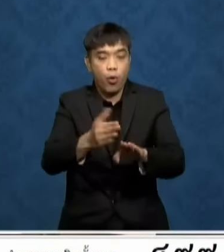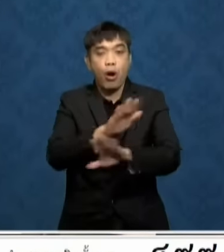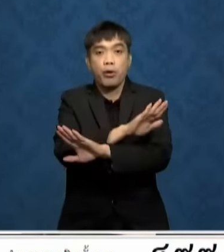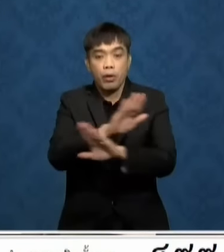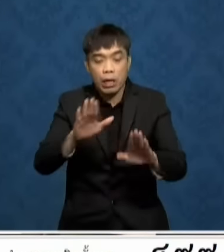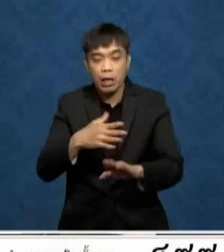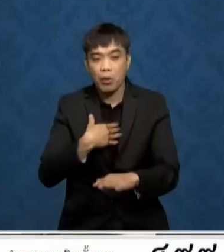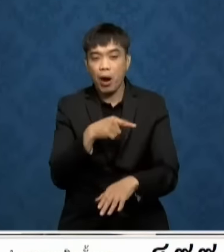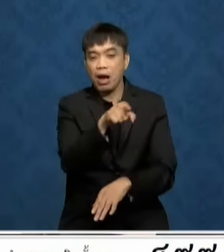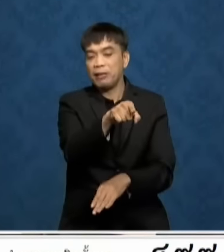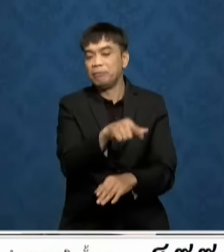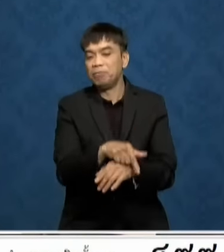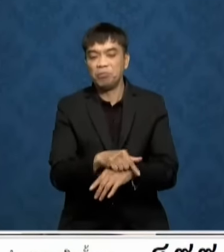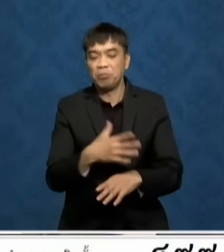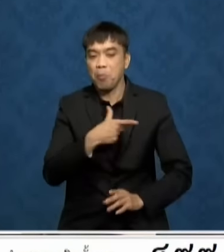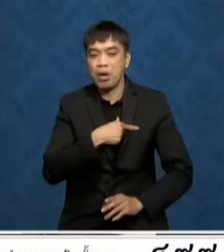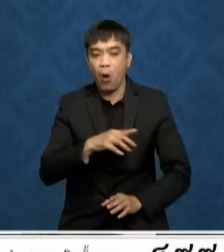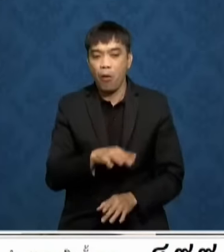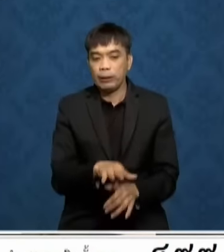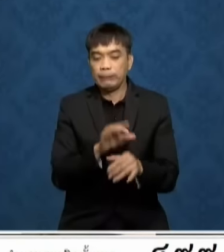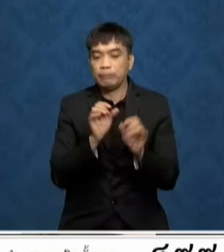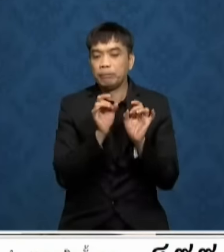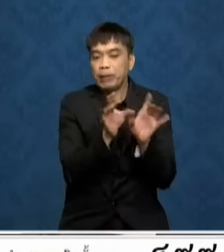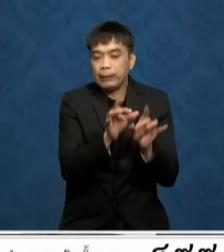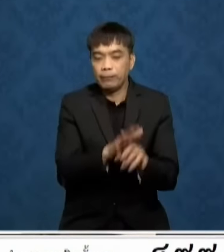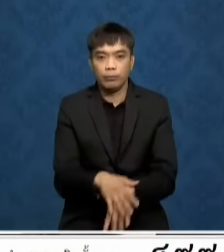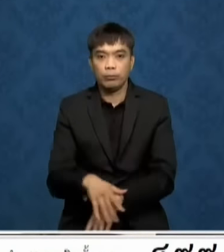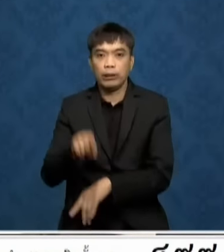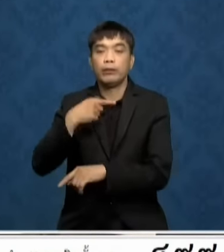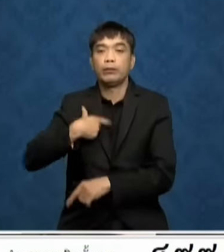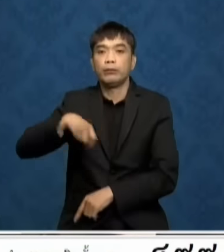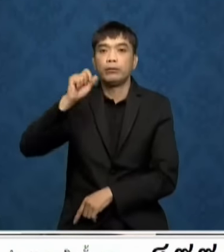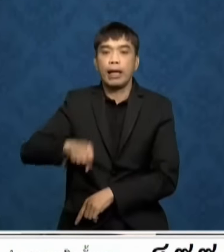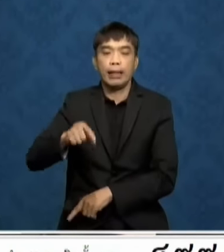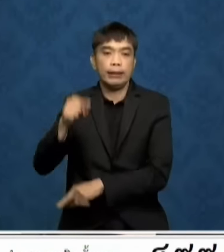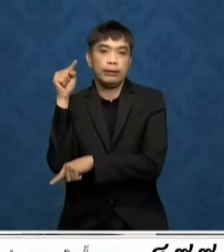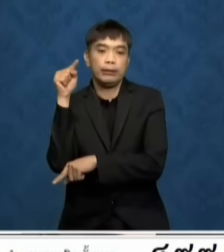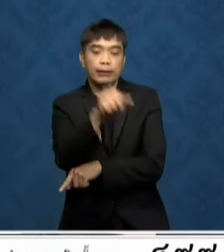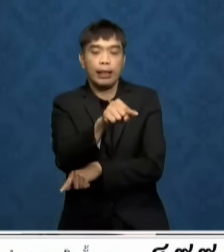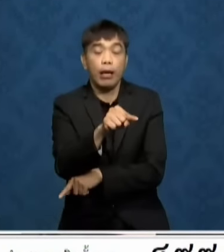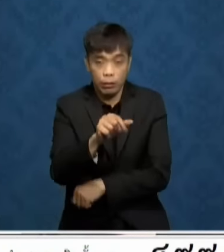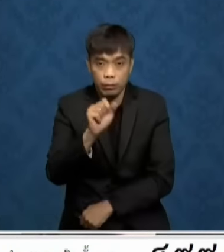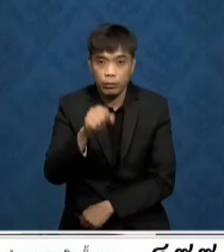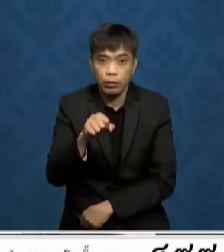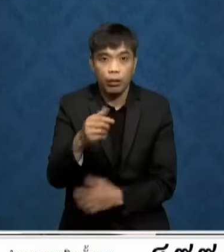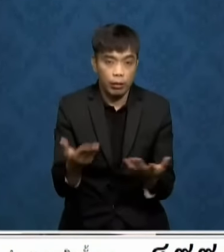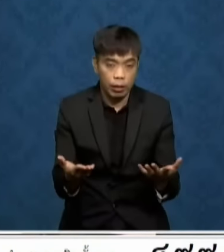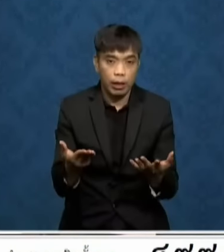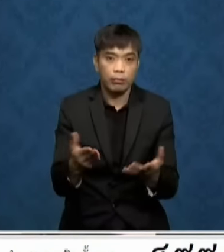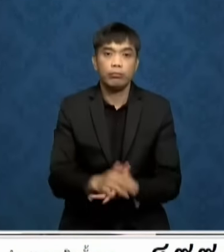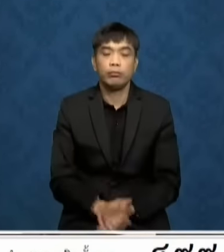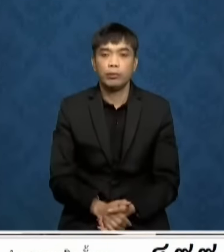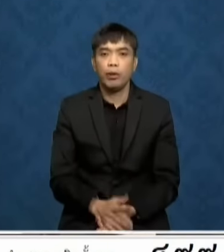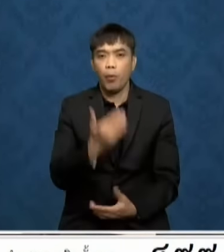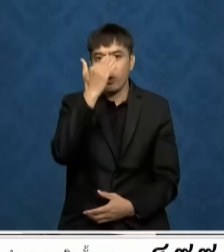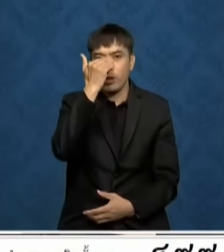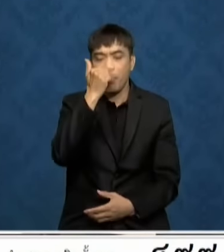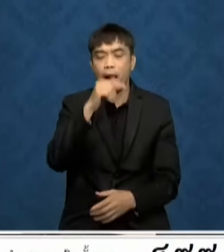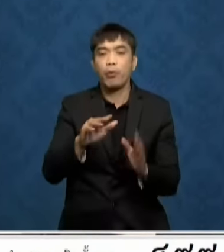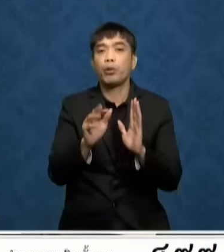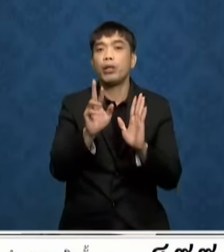ศัตรูคู่แข่งทางการเมืองโดยอาศัยช่องทางที่กฎหมายไทยกำหนดเหตุแห่งการยุบพรรคการเมืองไว้อย่างกว้างขวางพร้อมทั้ง